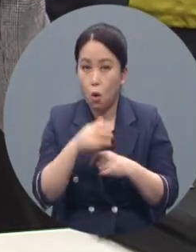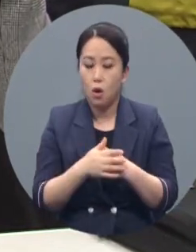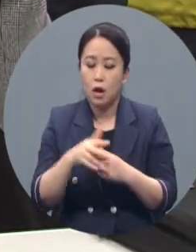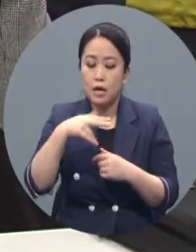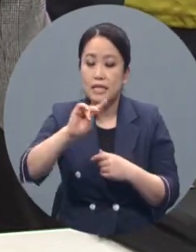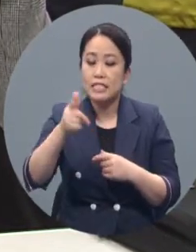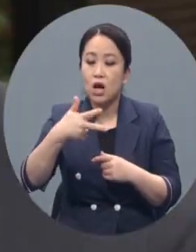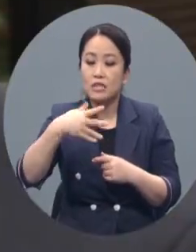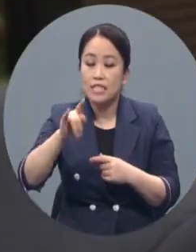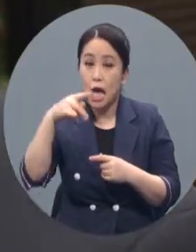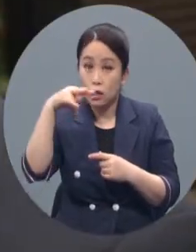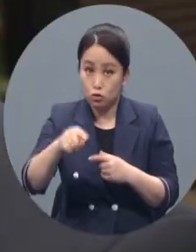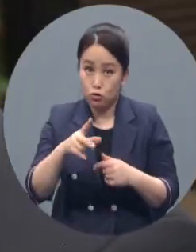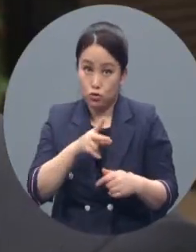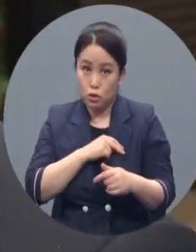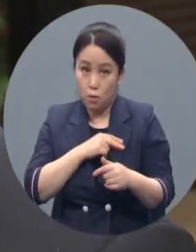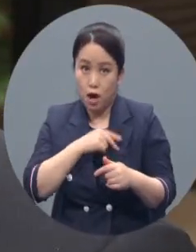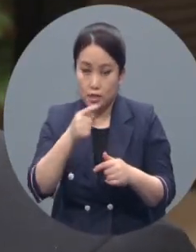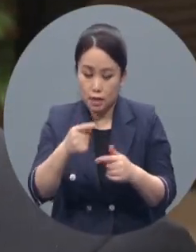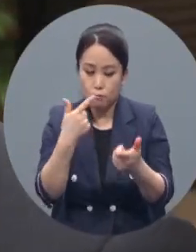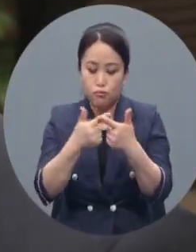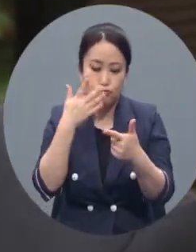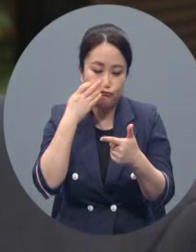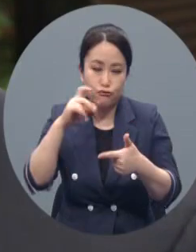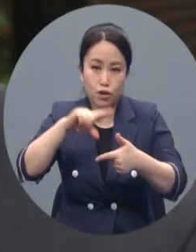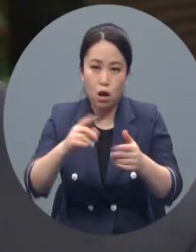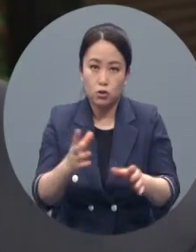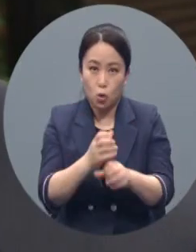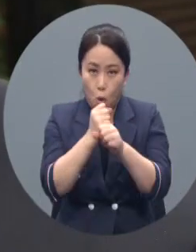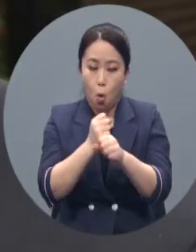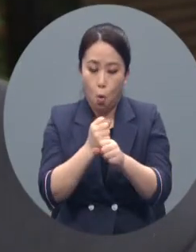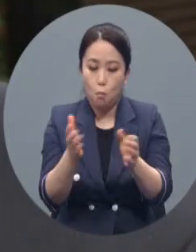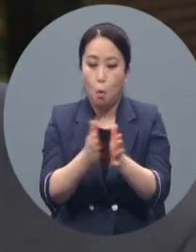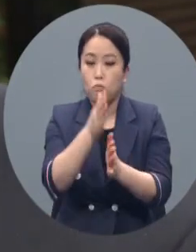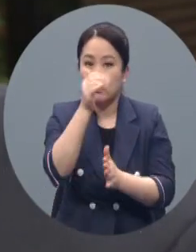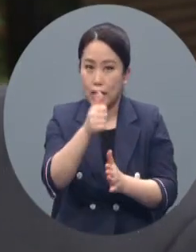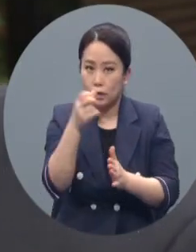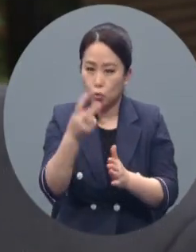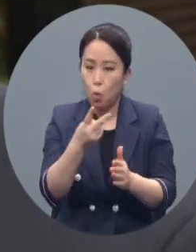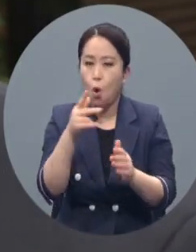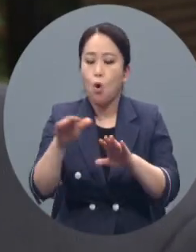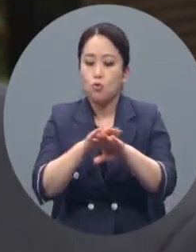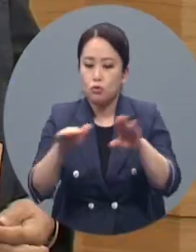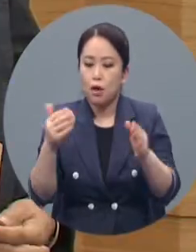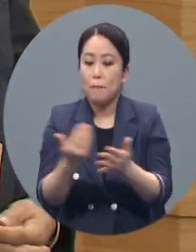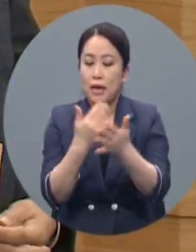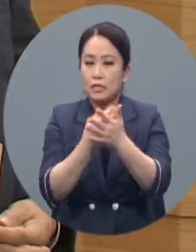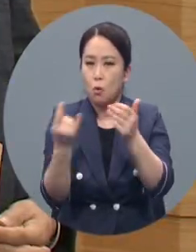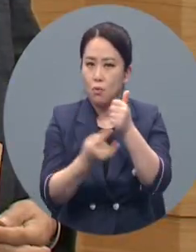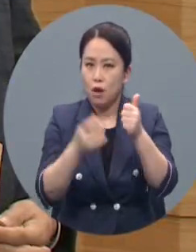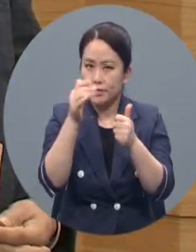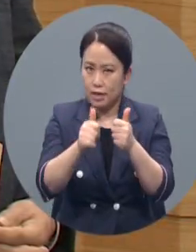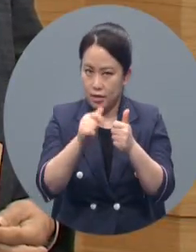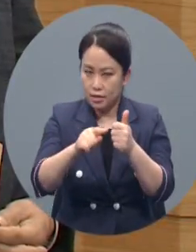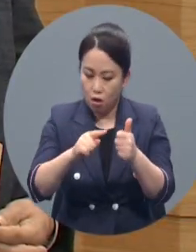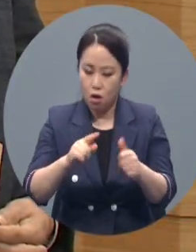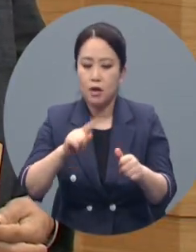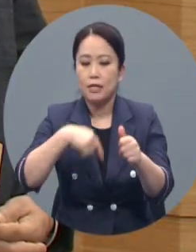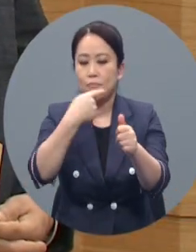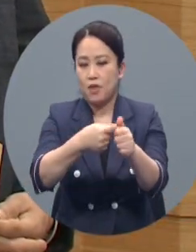의원이 부울경 총괄선대본부장 겸 균형발전위원장을 맡아 캠프 핵심에 진입했고, 이낙연